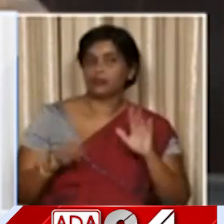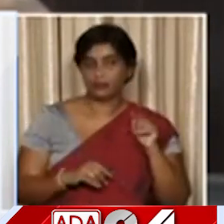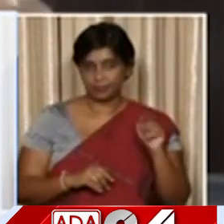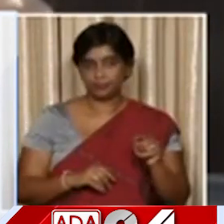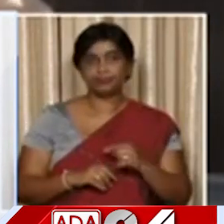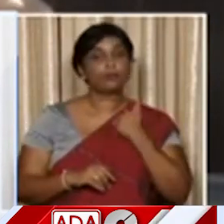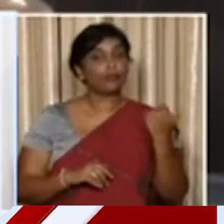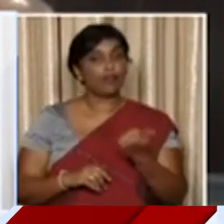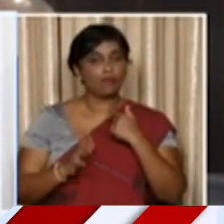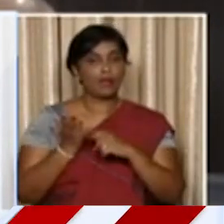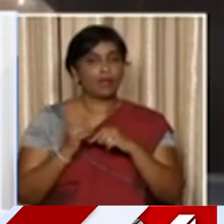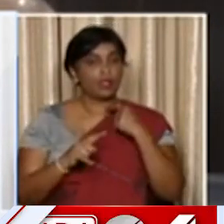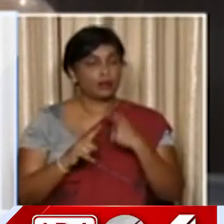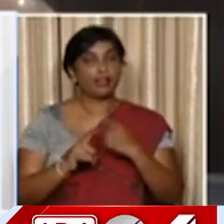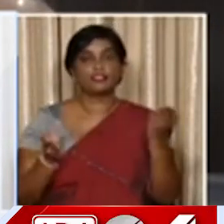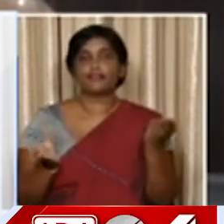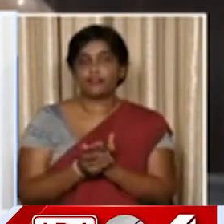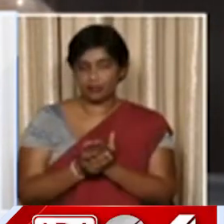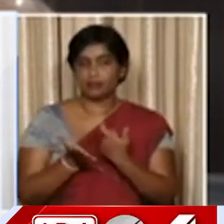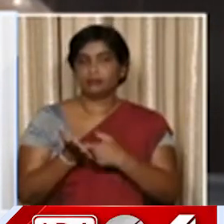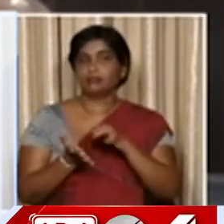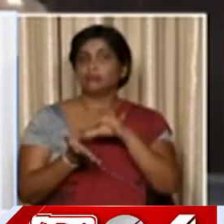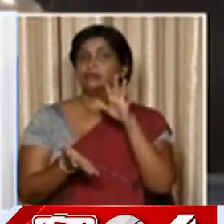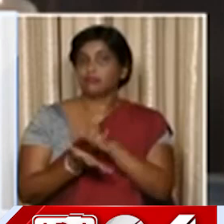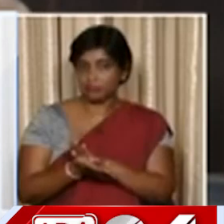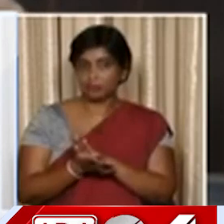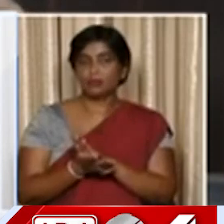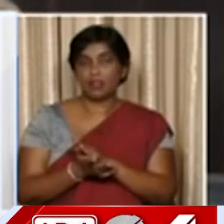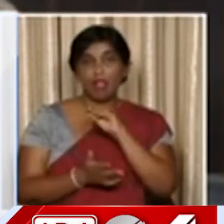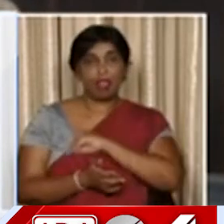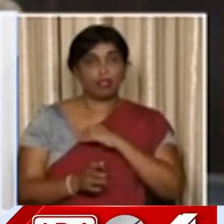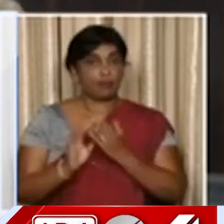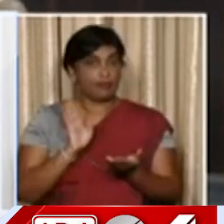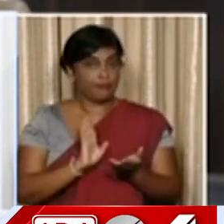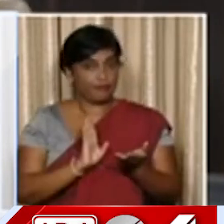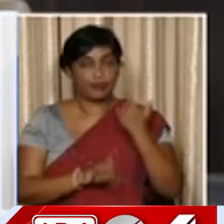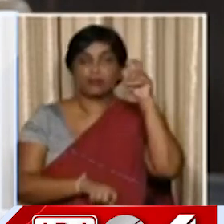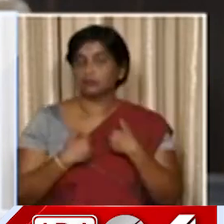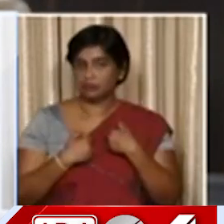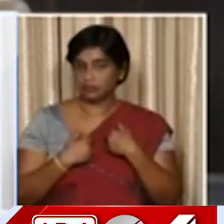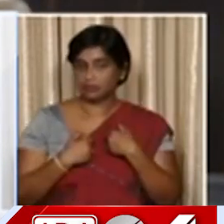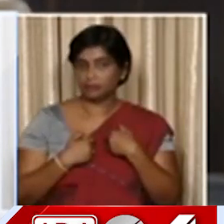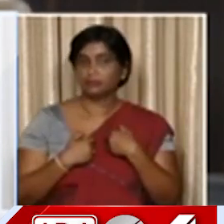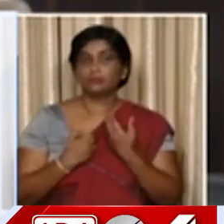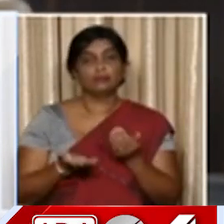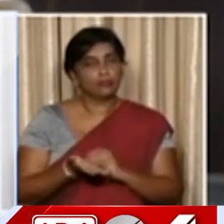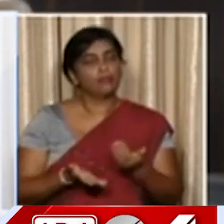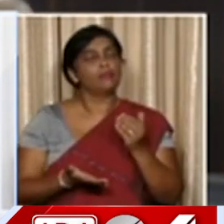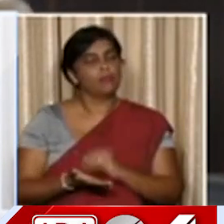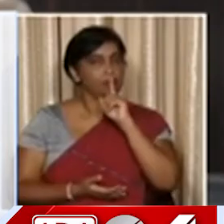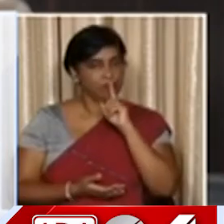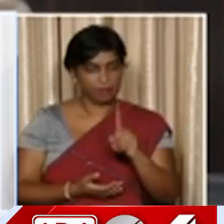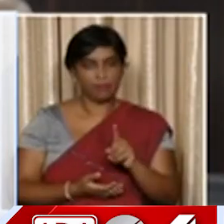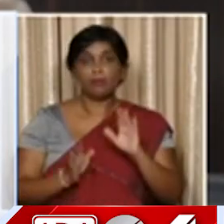යුතුයි. අලුතෙන් බදු ලිපි ගොනුවක් ලියාපදිංචි කරන ලෙස වැඩි ආදායම් ඇති අයගෙන් අප අවස්ථා කීපයකම